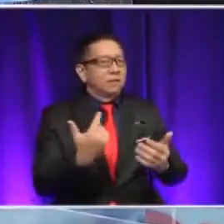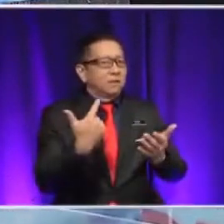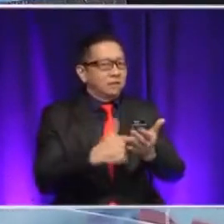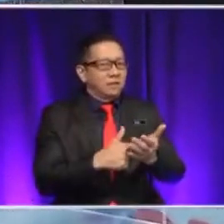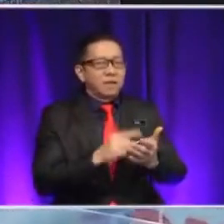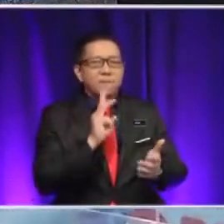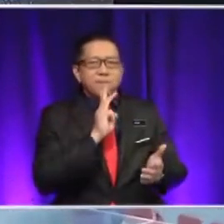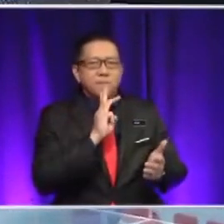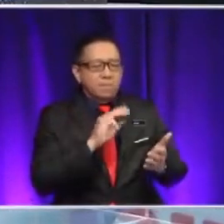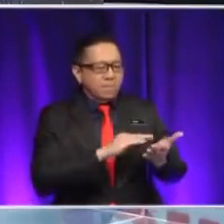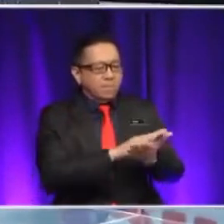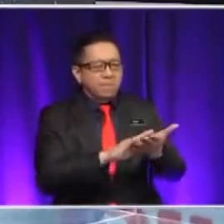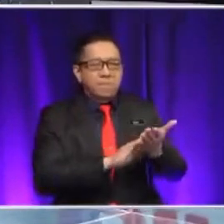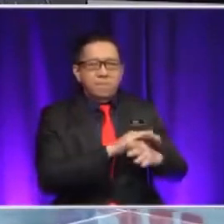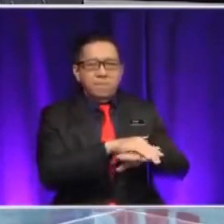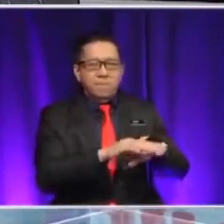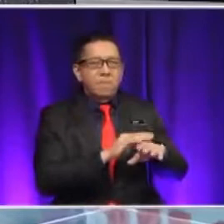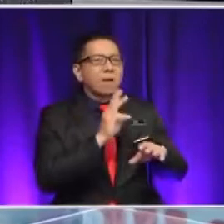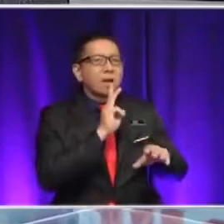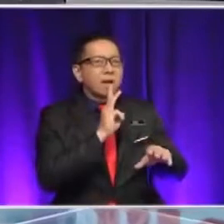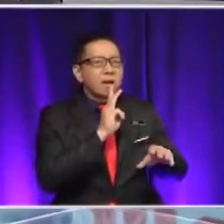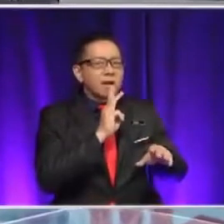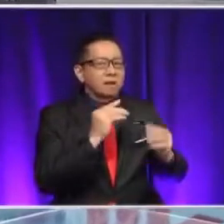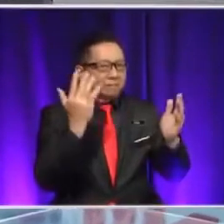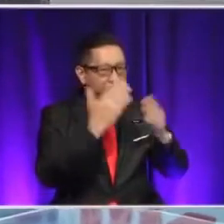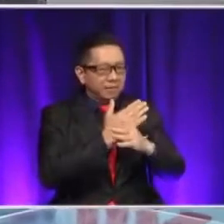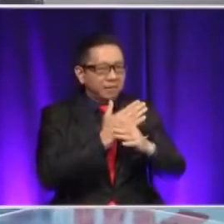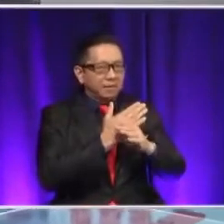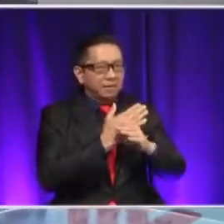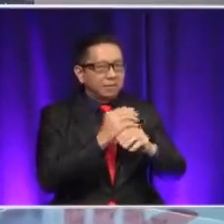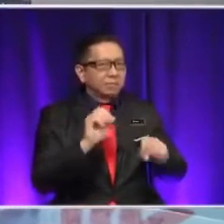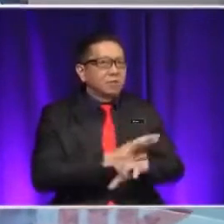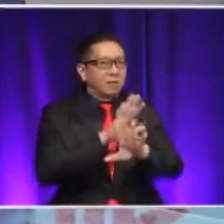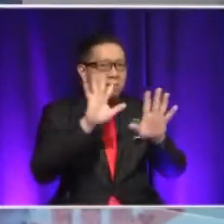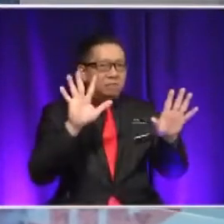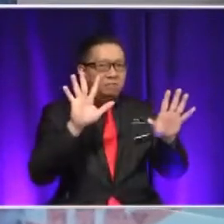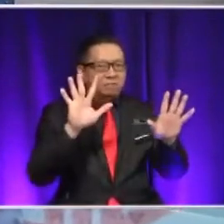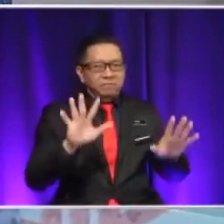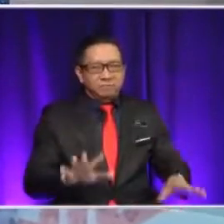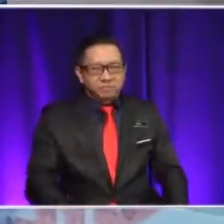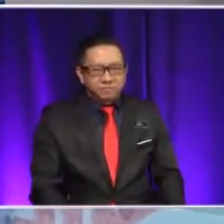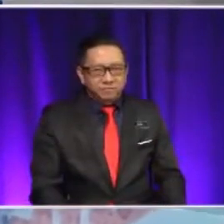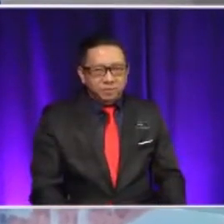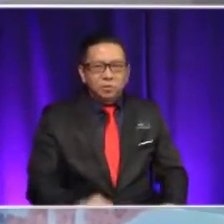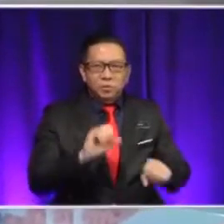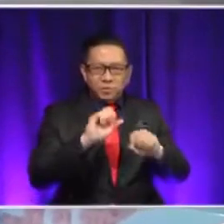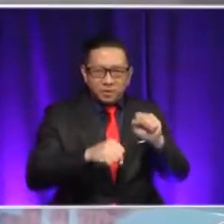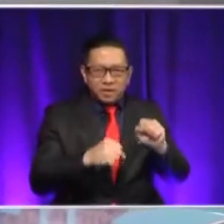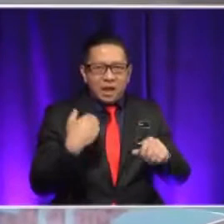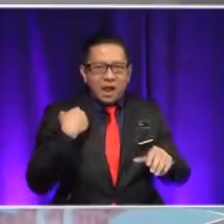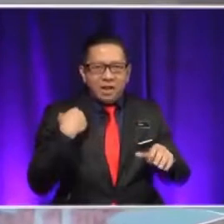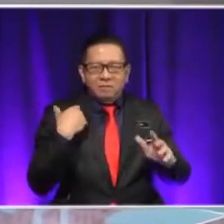dekat bahagia sini gelap bahagia enggak sini gelap Tengah ini lebih cerah supaya ada kesan